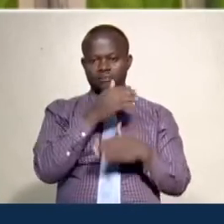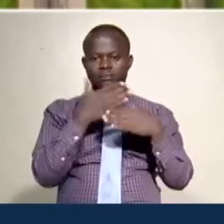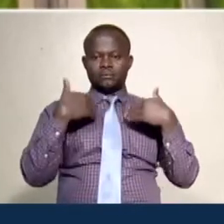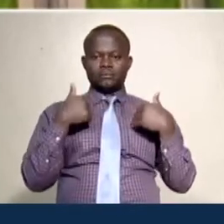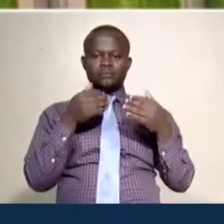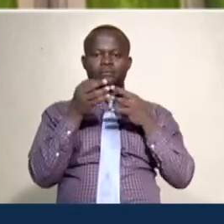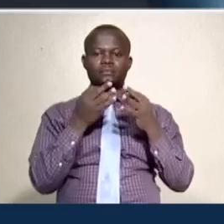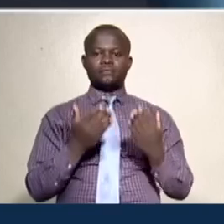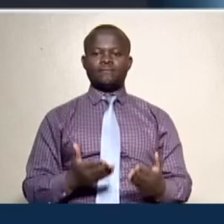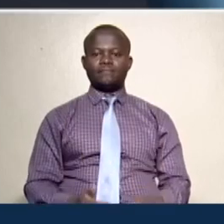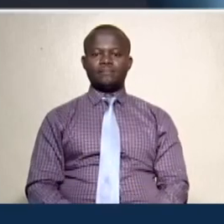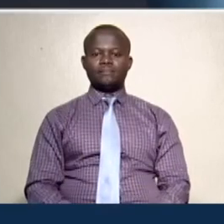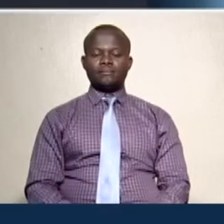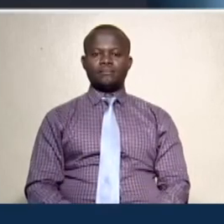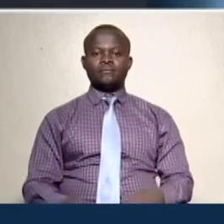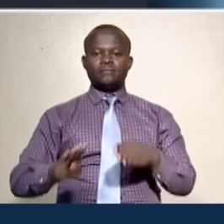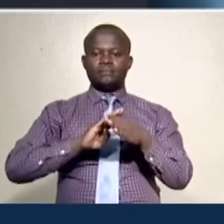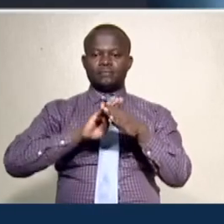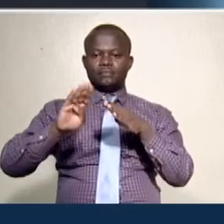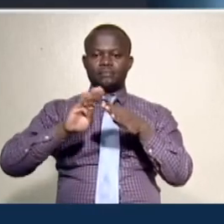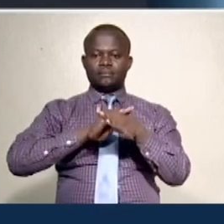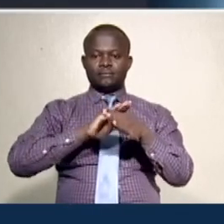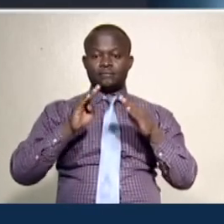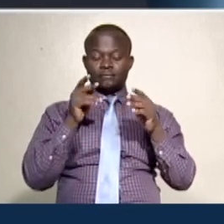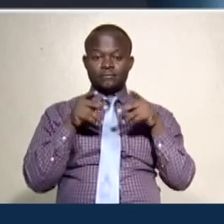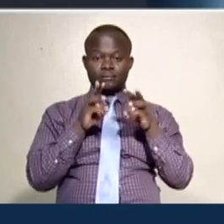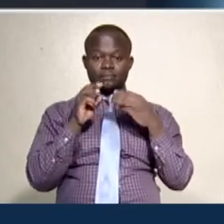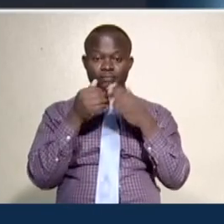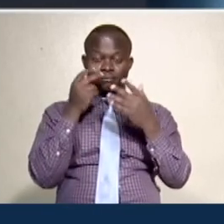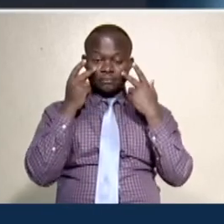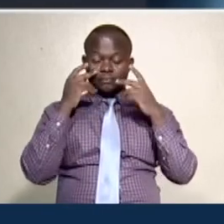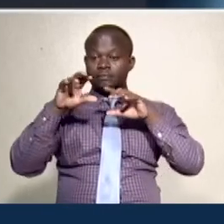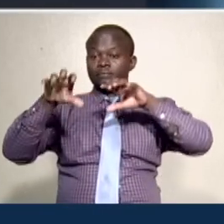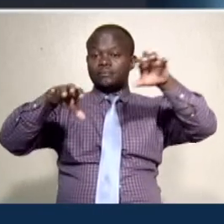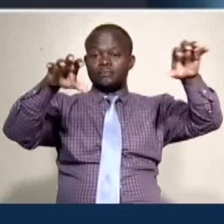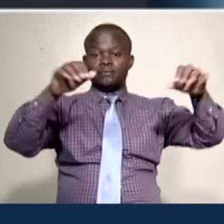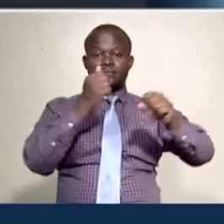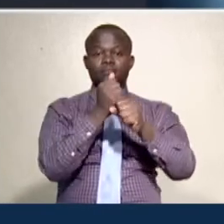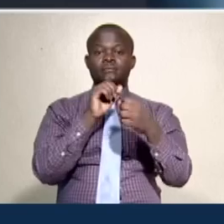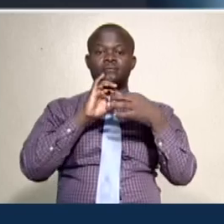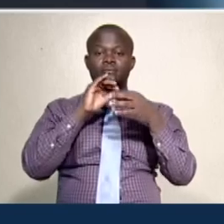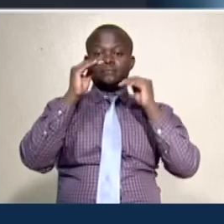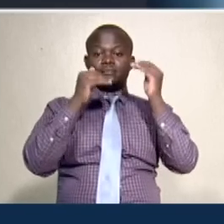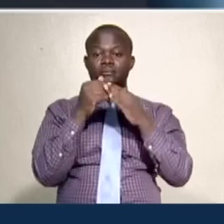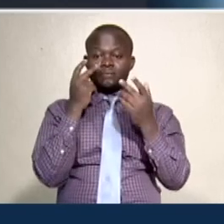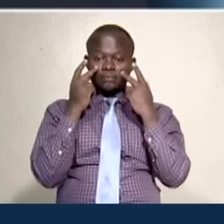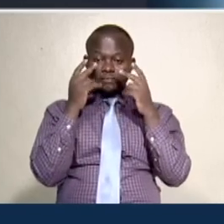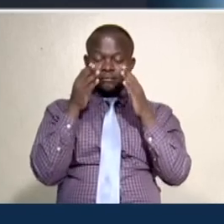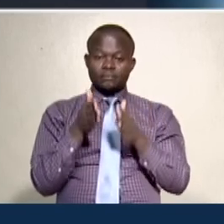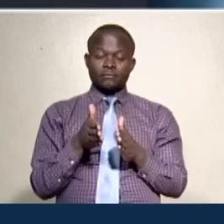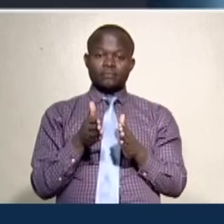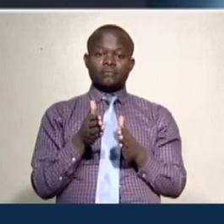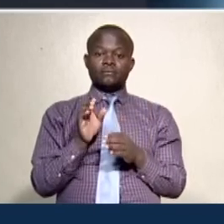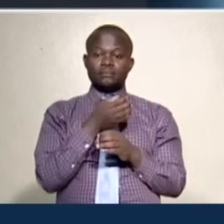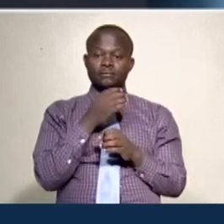y'ubuzima abivuga za businesses dusanga harukundo dukoze interventions tukagenda dukoranye n'inzego z'umutekano ugasanga umuntu mu